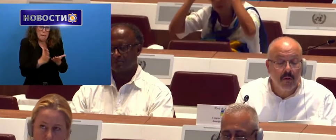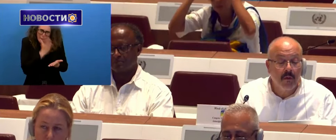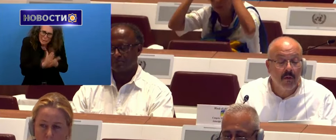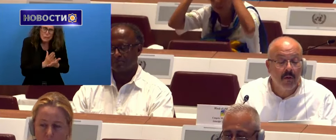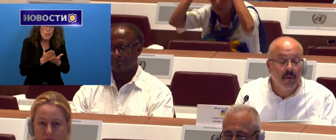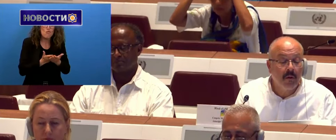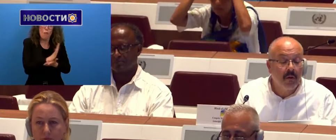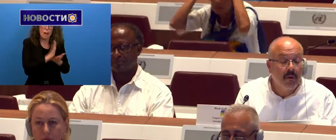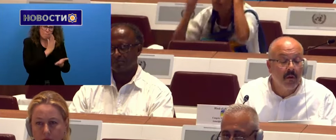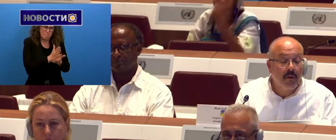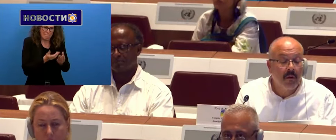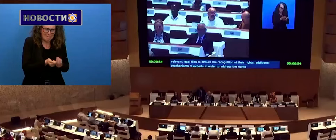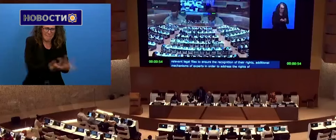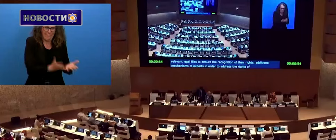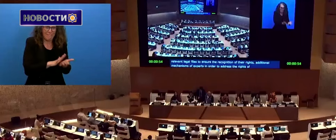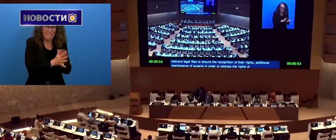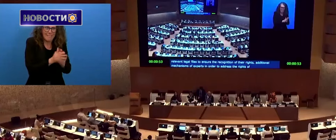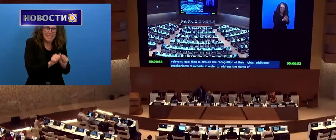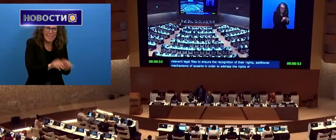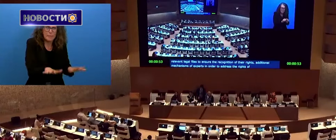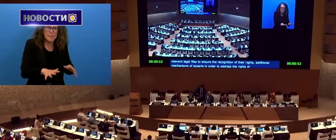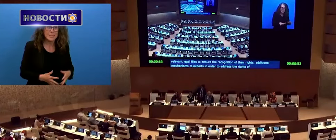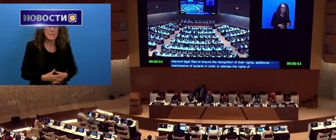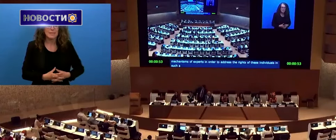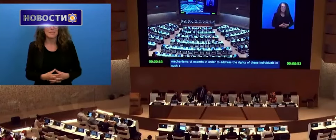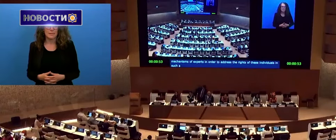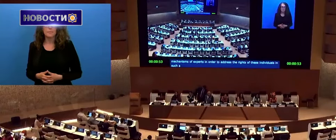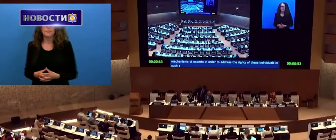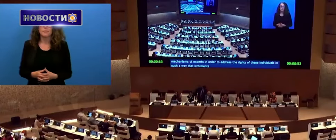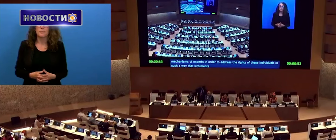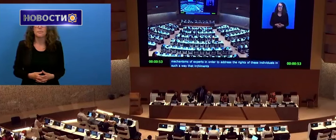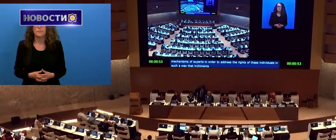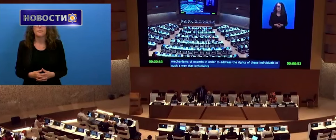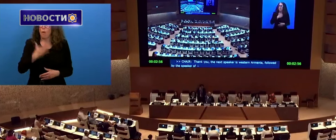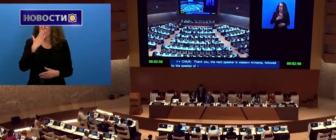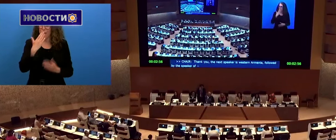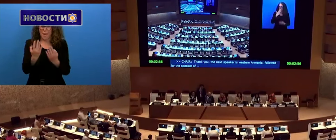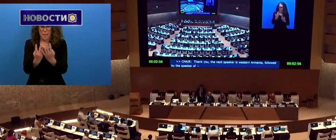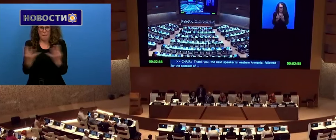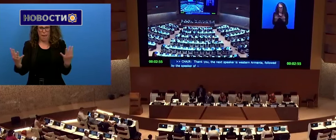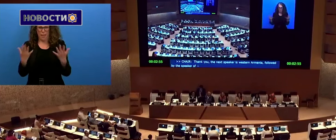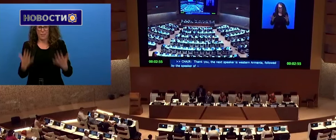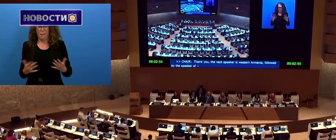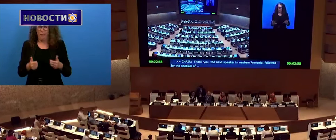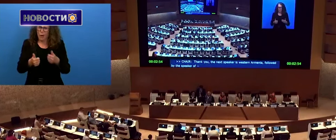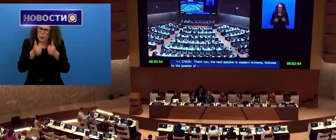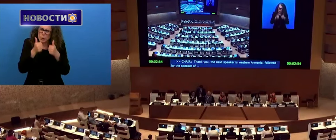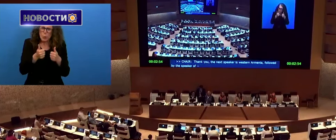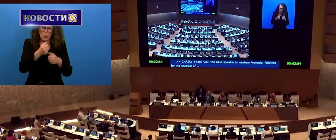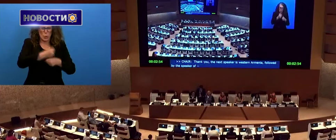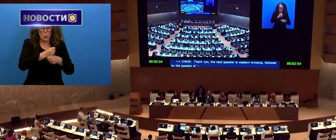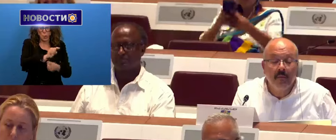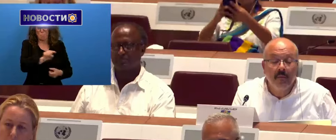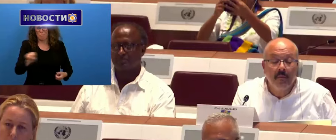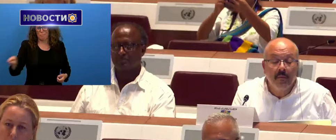4, которые были недавно приняты Всемирной организацией интеллектуальной собственности в присутствии нескольких делегаций коренных народов, но